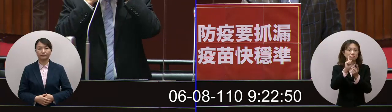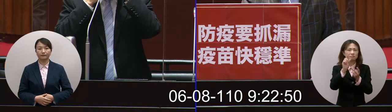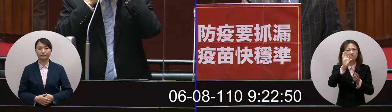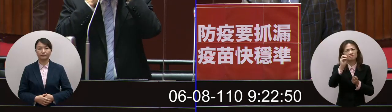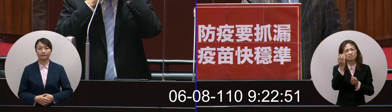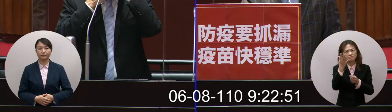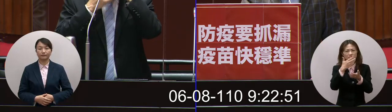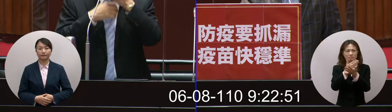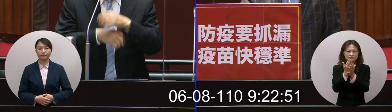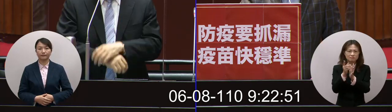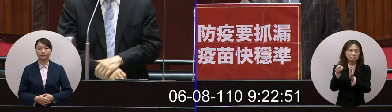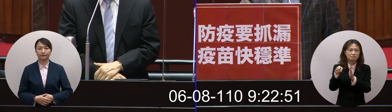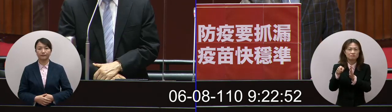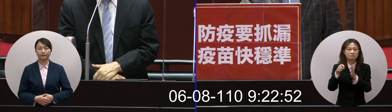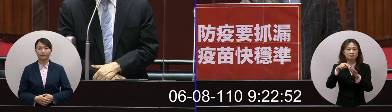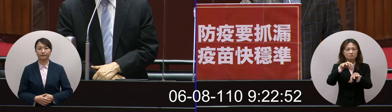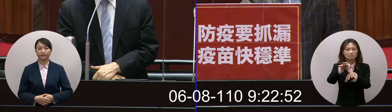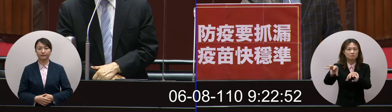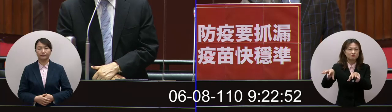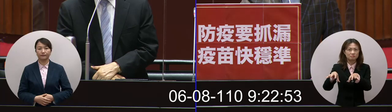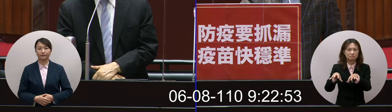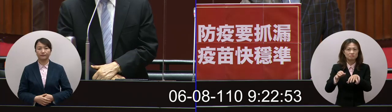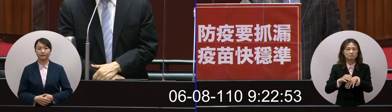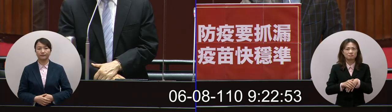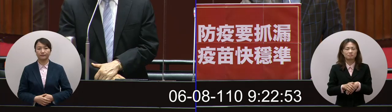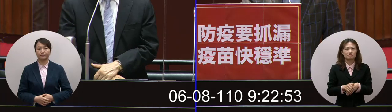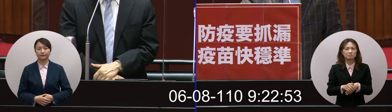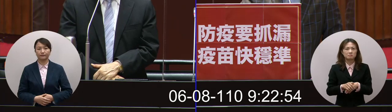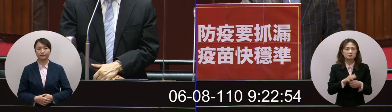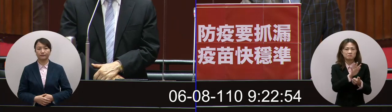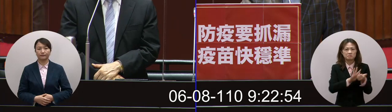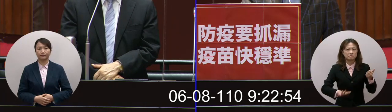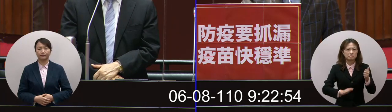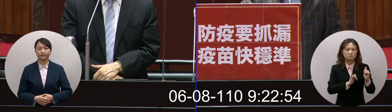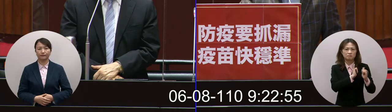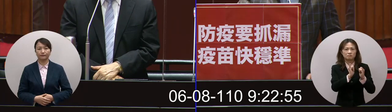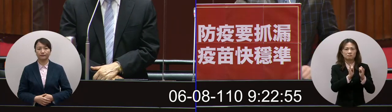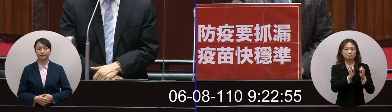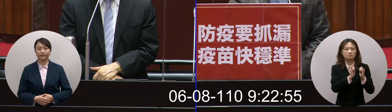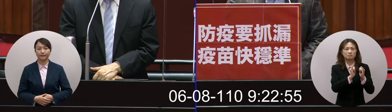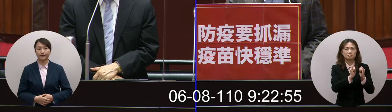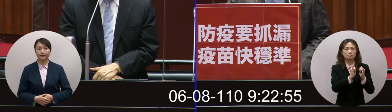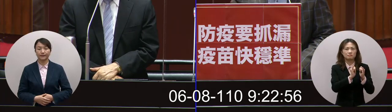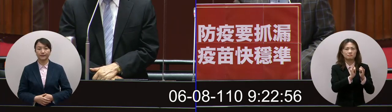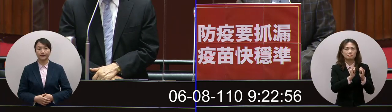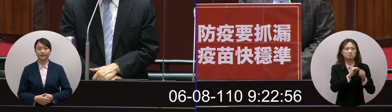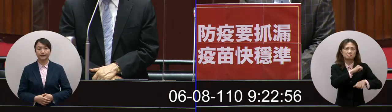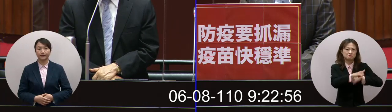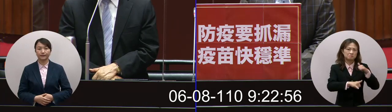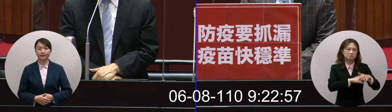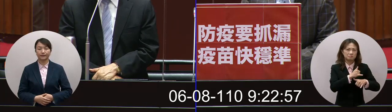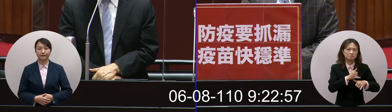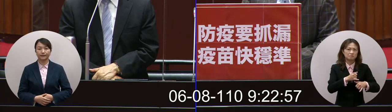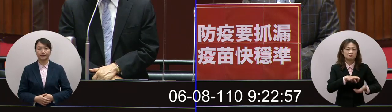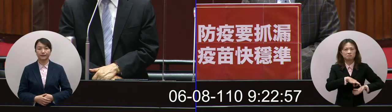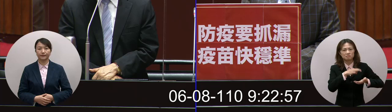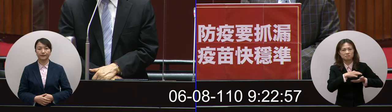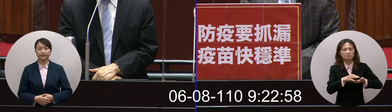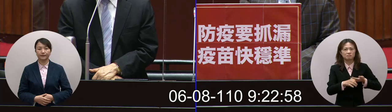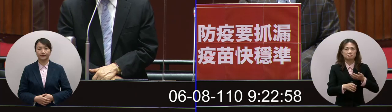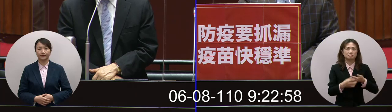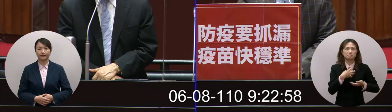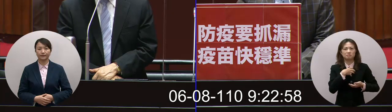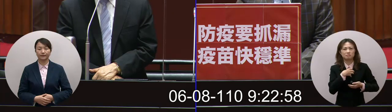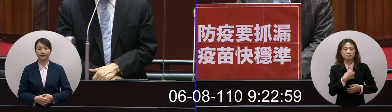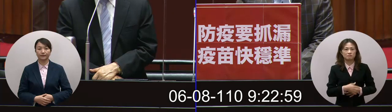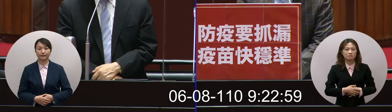等等的这个。法来导致着全台湾民众啊，这个生活会惊吓，所以呢，我希